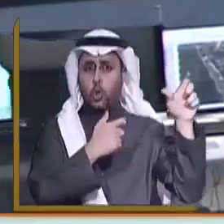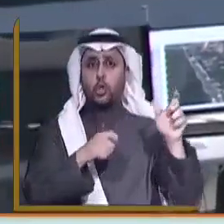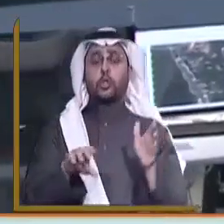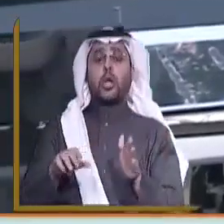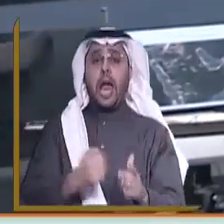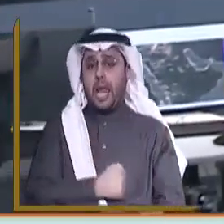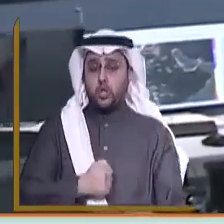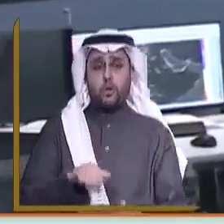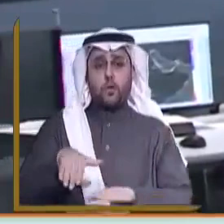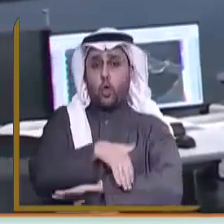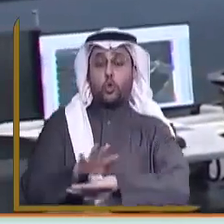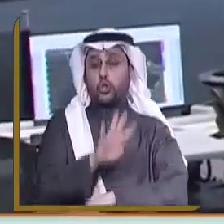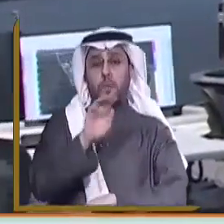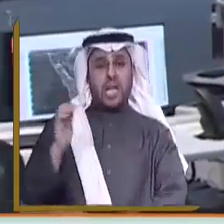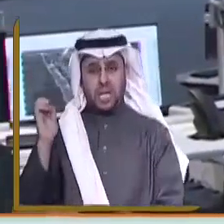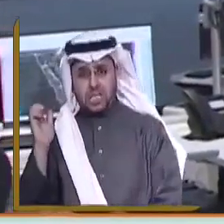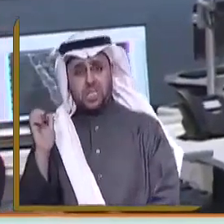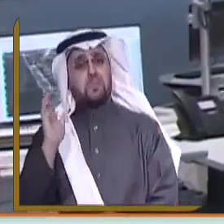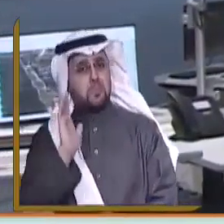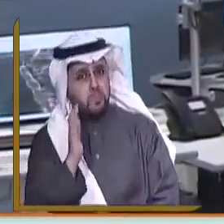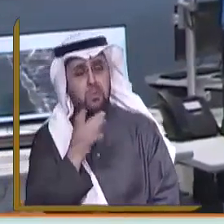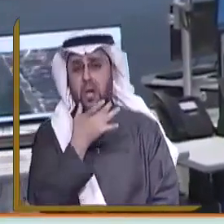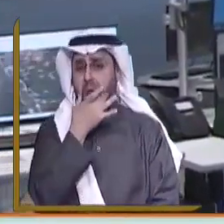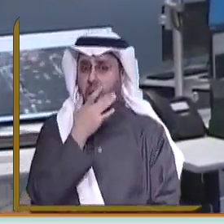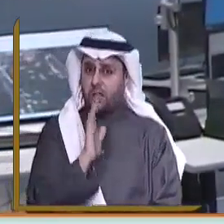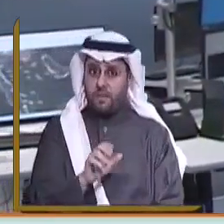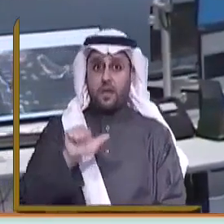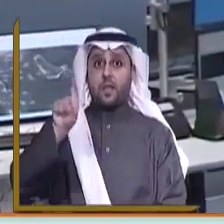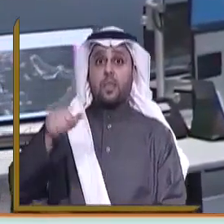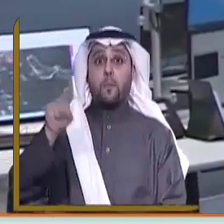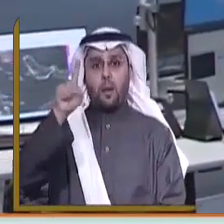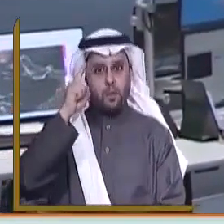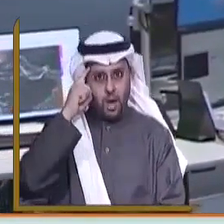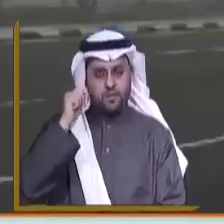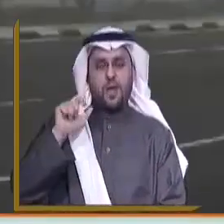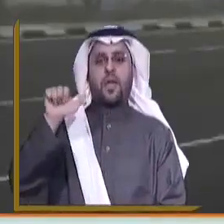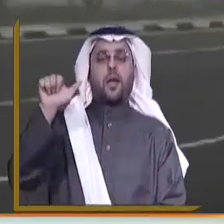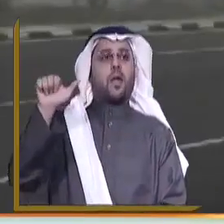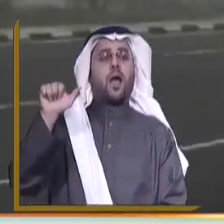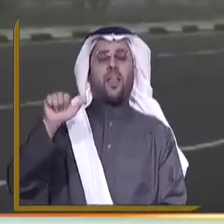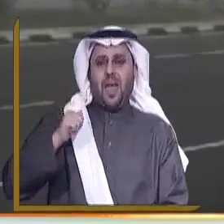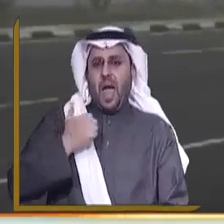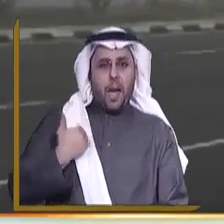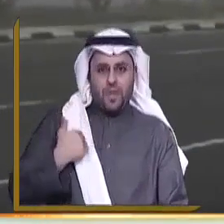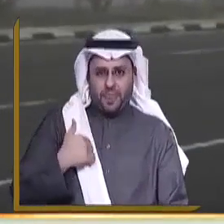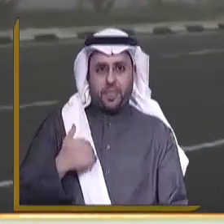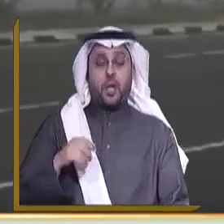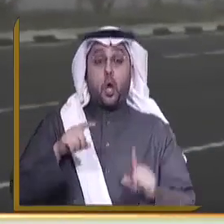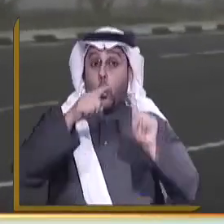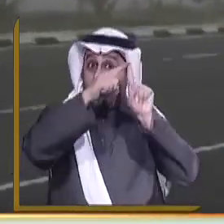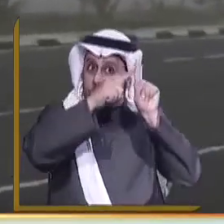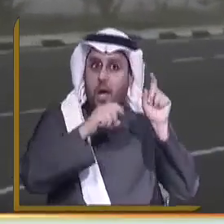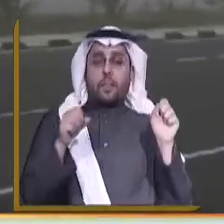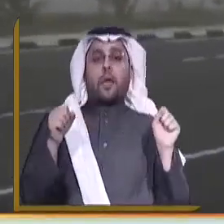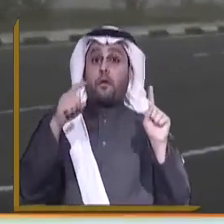الشماليه حائل القصيم تمتد الى اجزاء من منطقه الرياض والتي تشهد انخفاضا ملموسا في درجات الحراره واشار